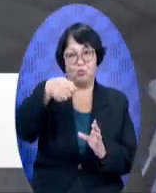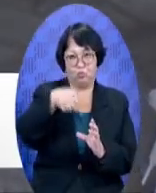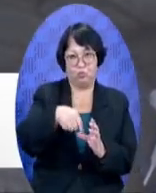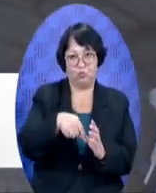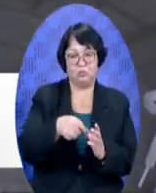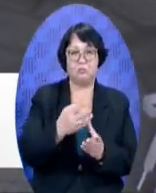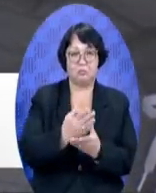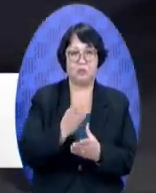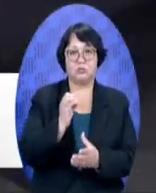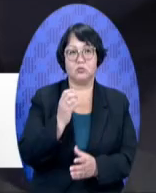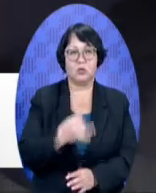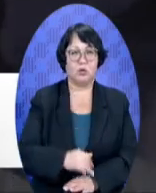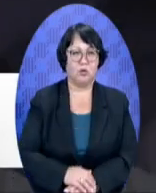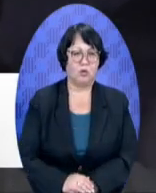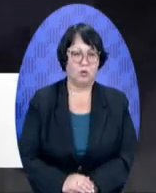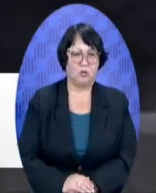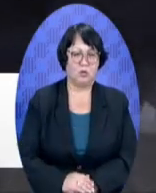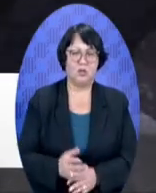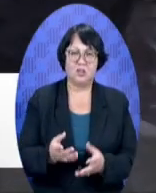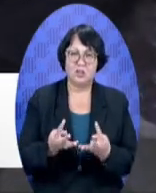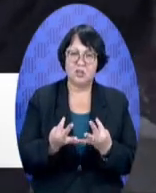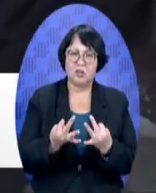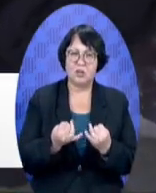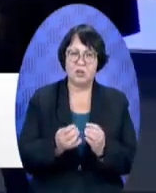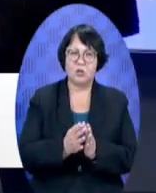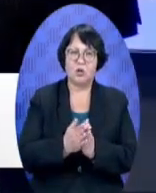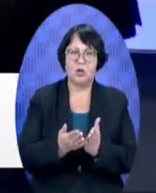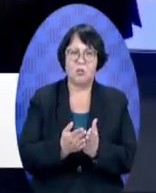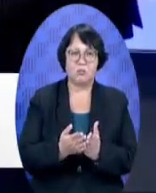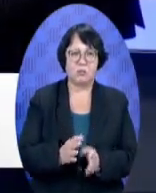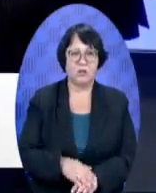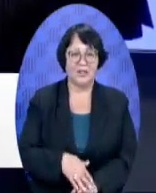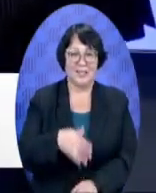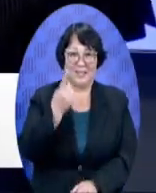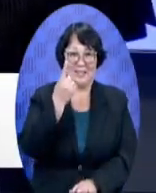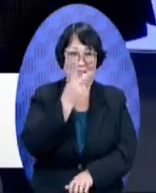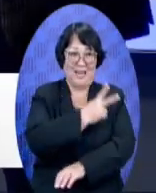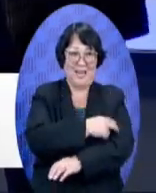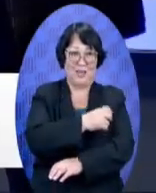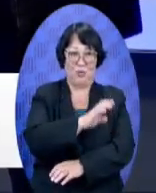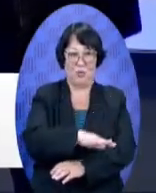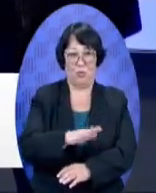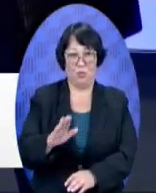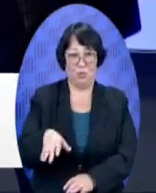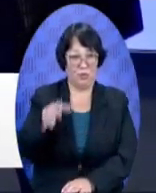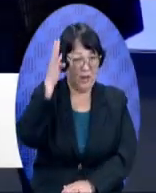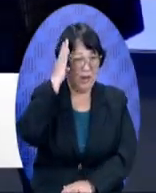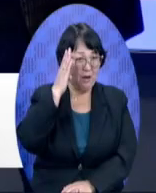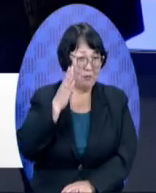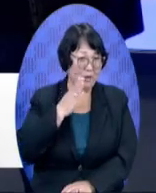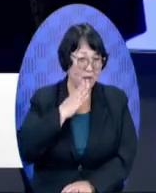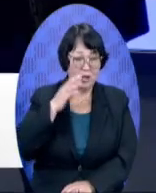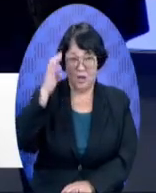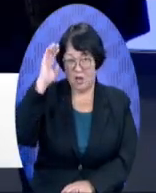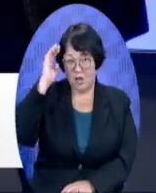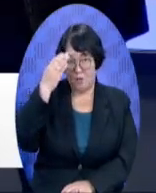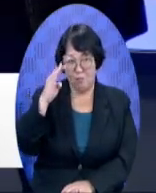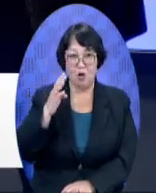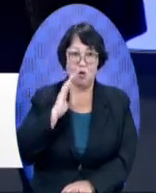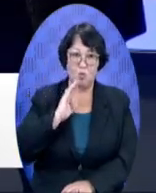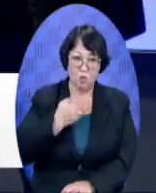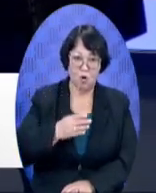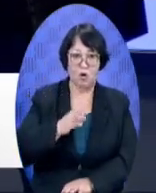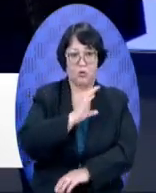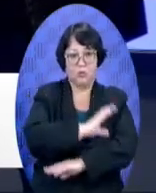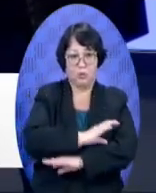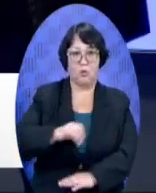Таны нэг. За 1-р ангийнхны хувьд бол эцэг эх эмээ өвөө сургуульд нь хөргөж өгдөг, байнгын